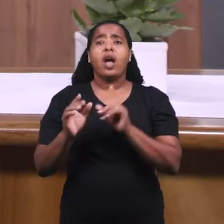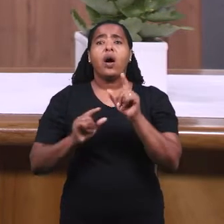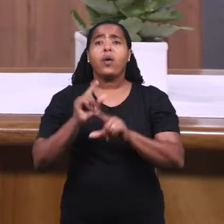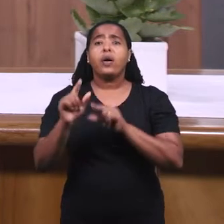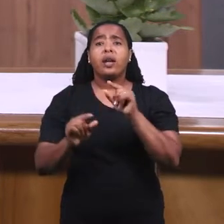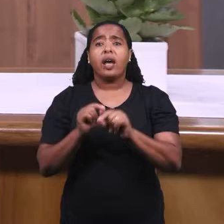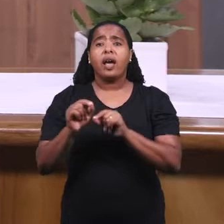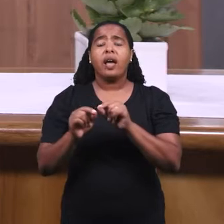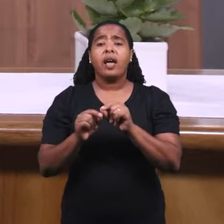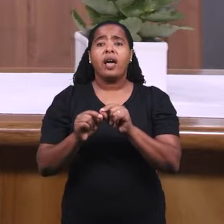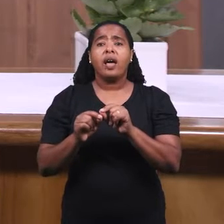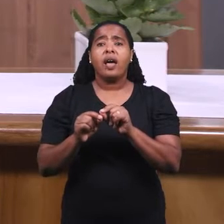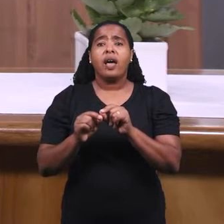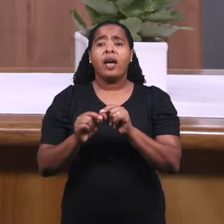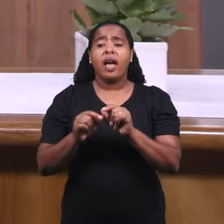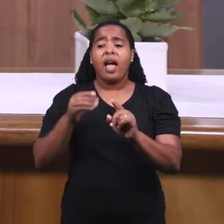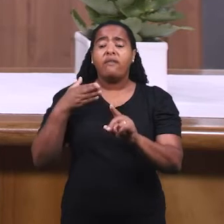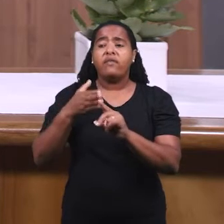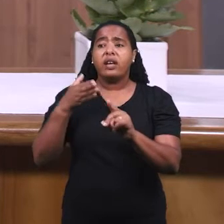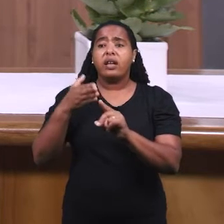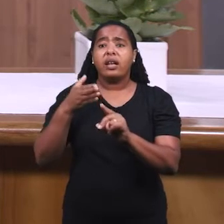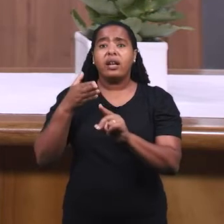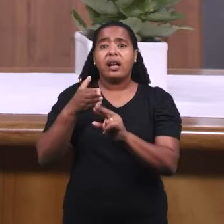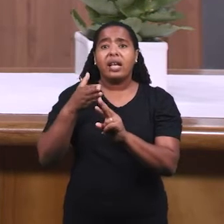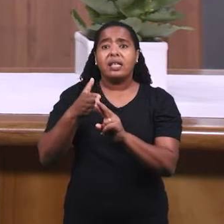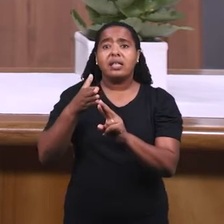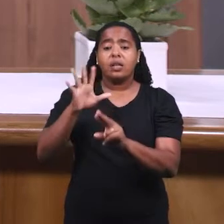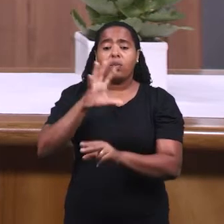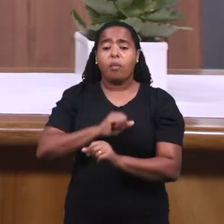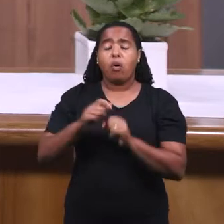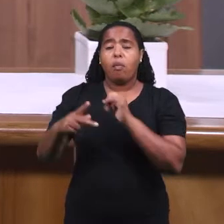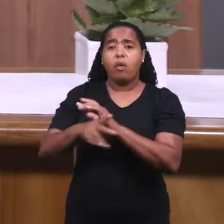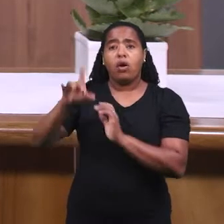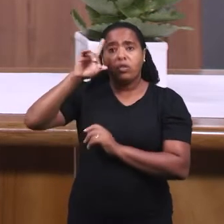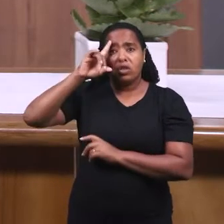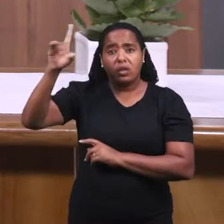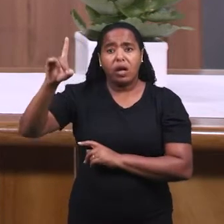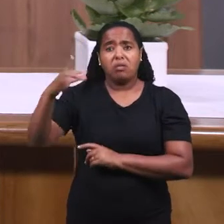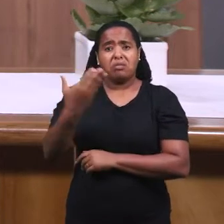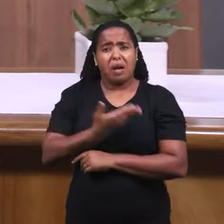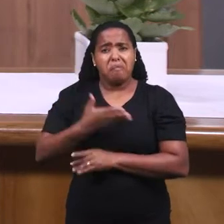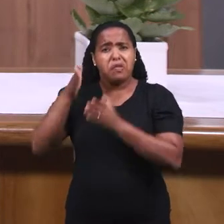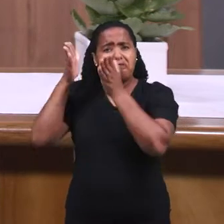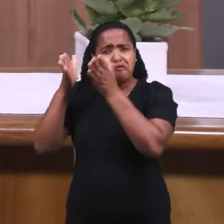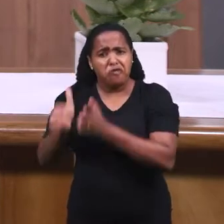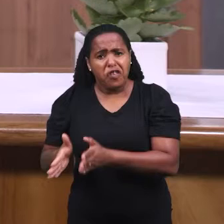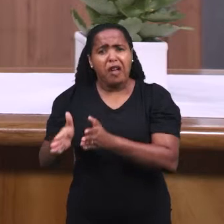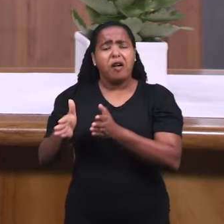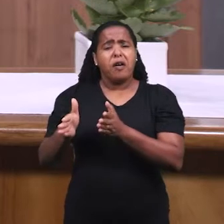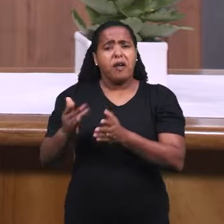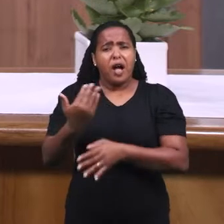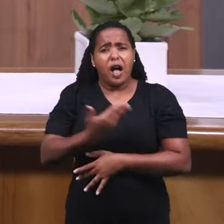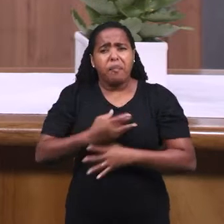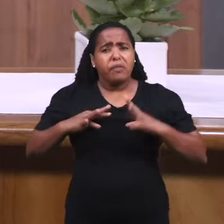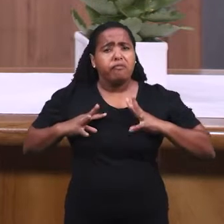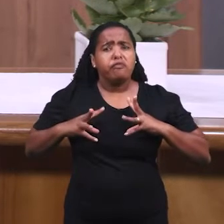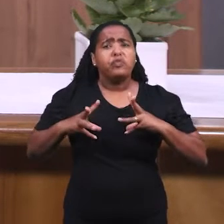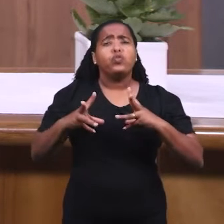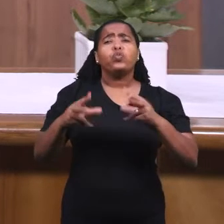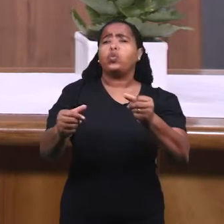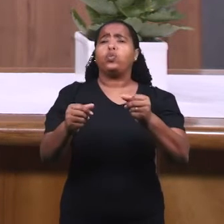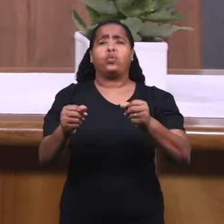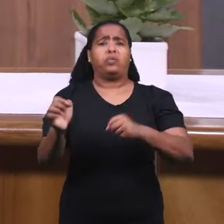любви Божьей. Он истинный друг. Он верный друг. Он друг во